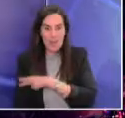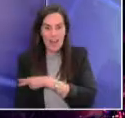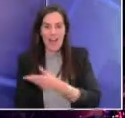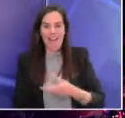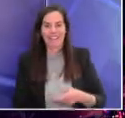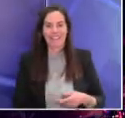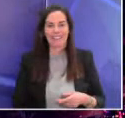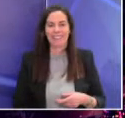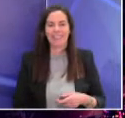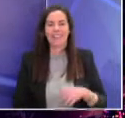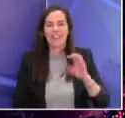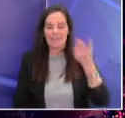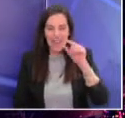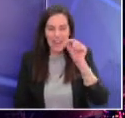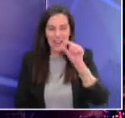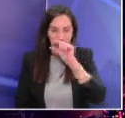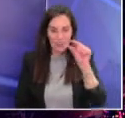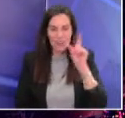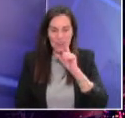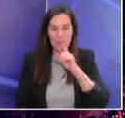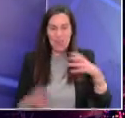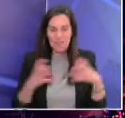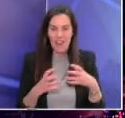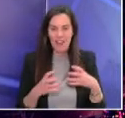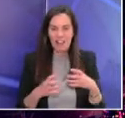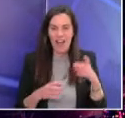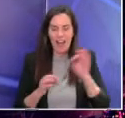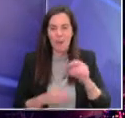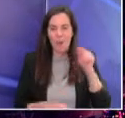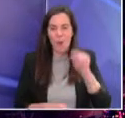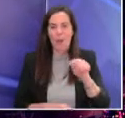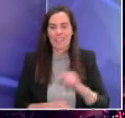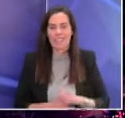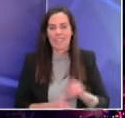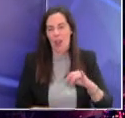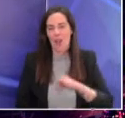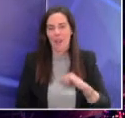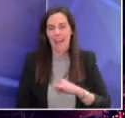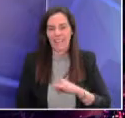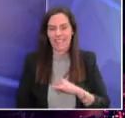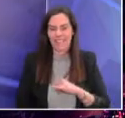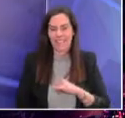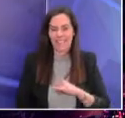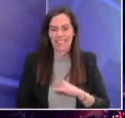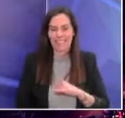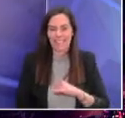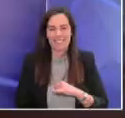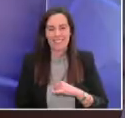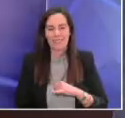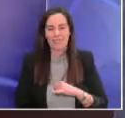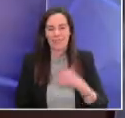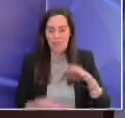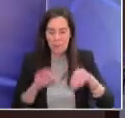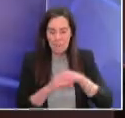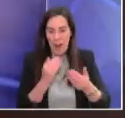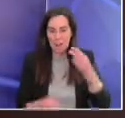אתה רוצה לשמוע משהו? כי אם היה כתוב שם של מפלגה אחרת, אף אחד לא היה לוחץ על הלינק, כי זה לא מעניין, תאמין. לא, אבל גם יש עכשיו פריימריז